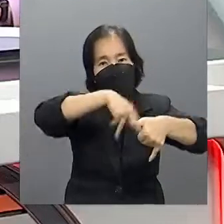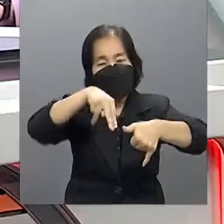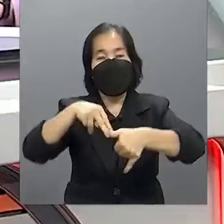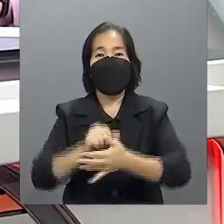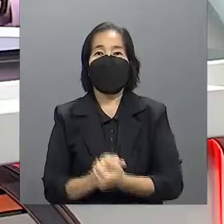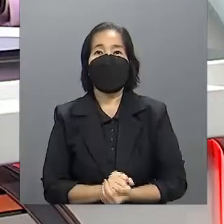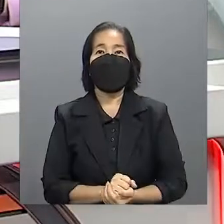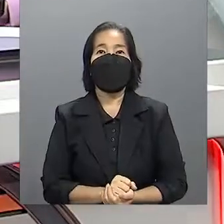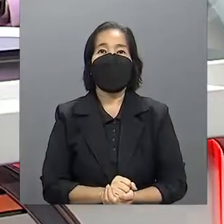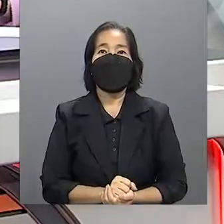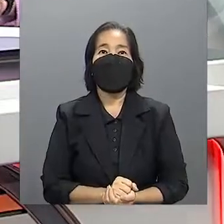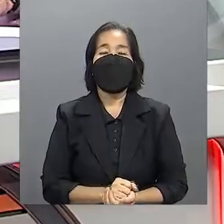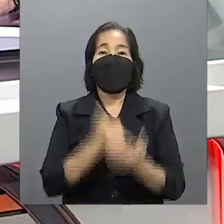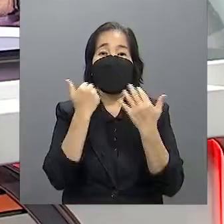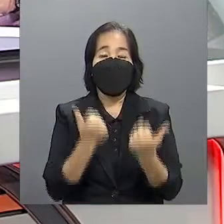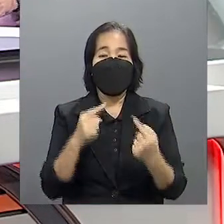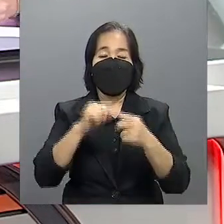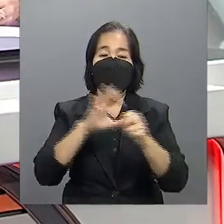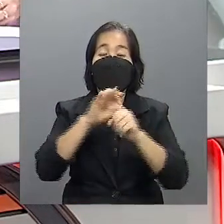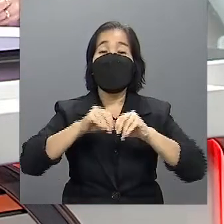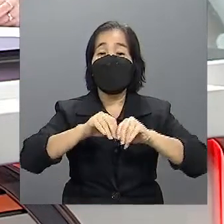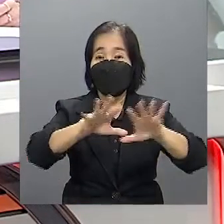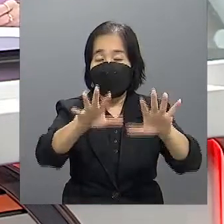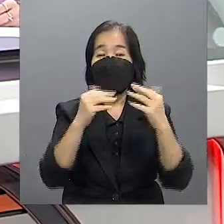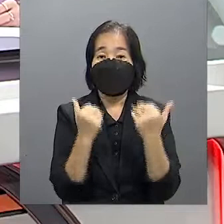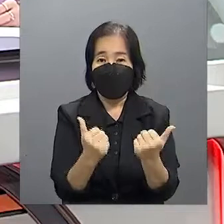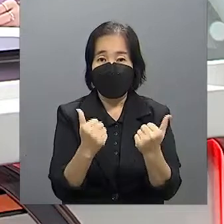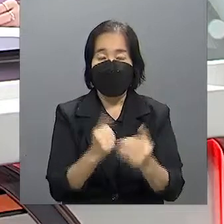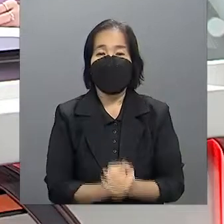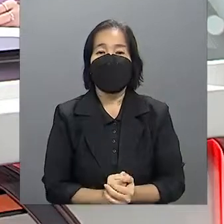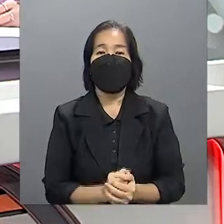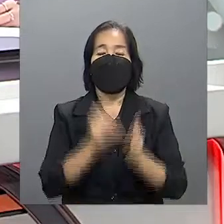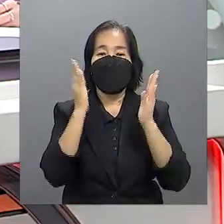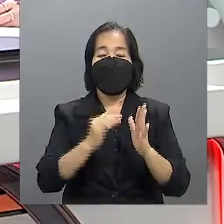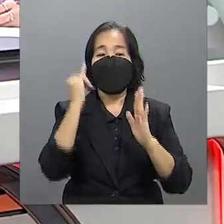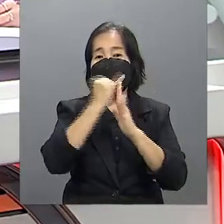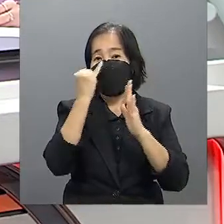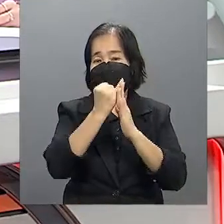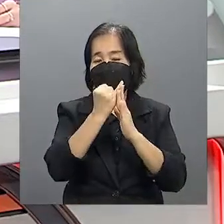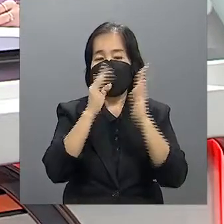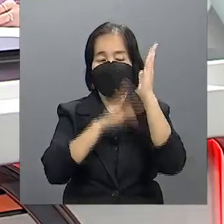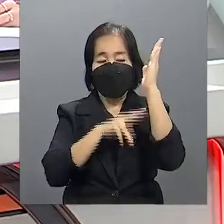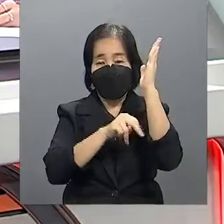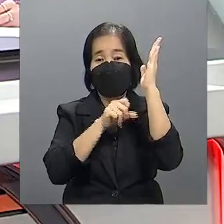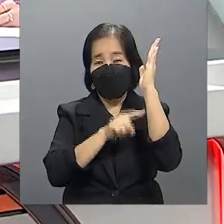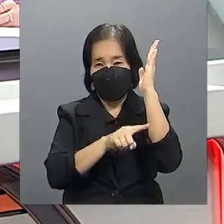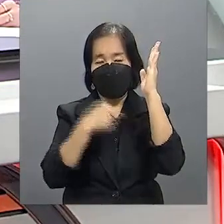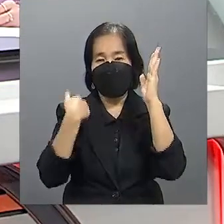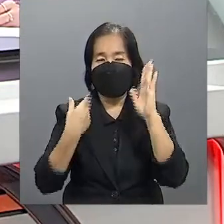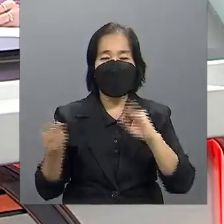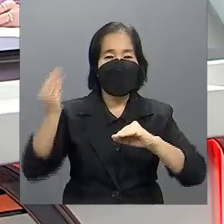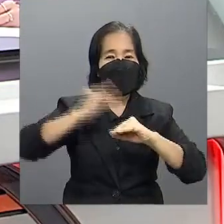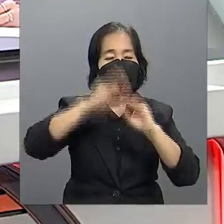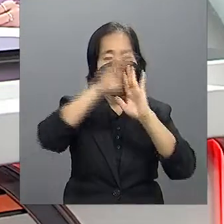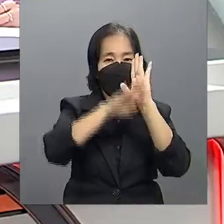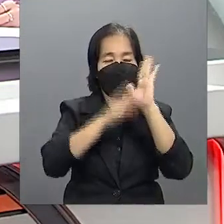ผู้ชมคะสถานการณ์การแพร่ระบาดของโควิด -19 ส่งผลทำให้ทางจังหวัดนครศรีธรรมราชต้องเพิ่มมาตรการคัดกรองผู้ค้าและคนงาน